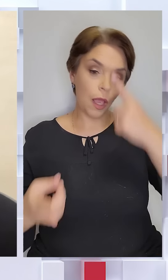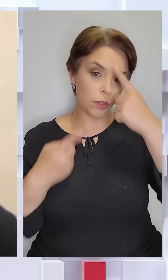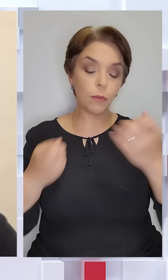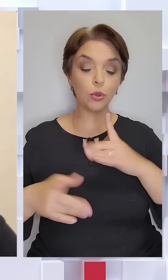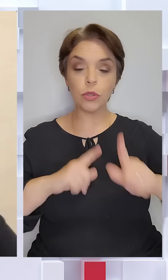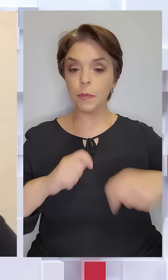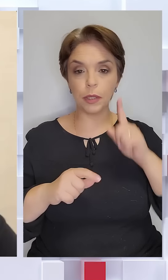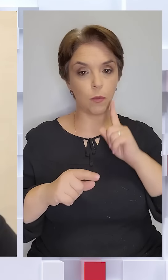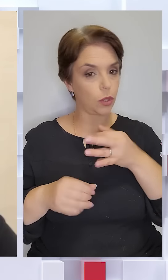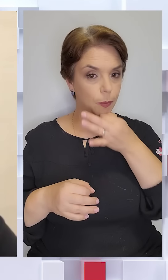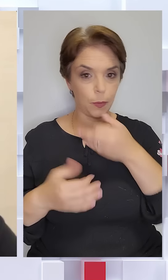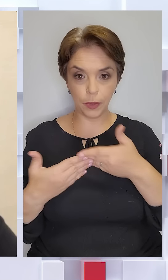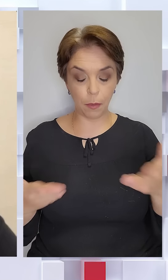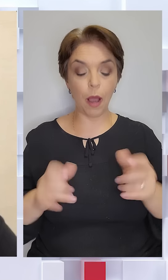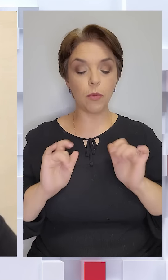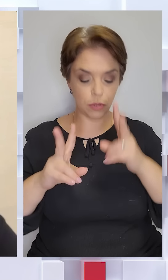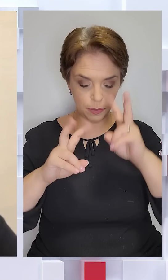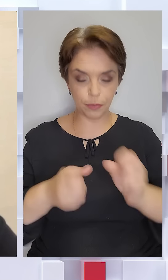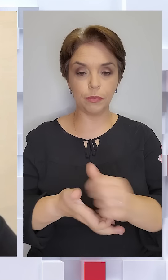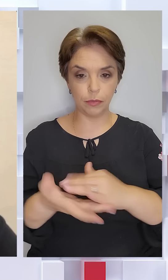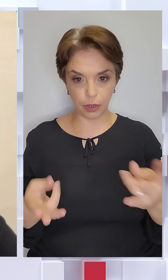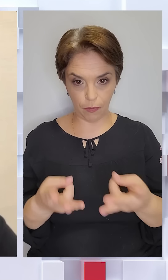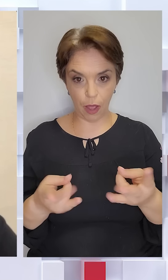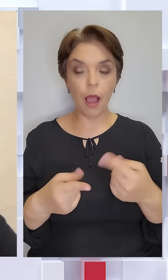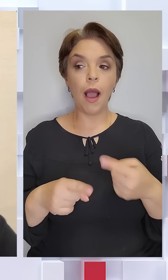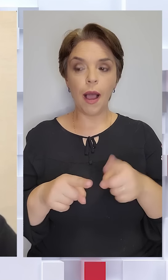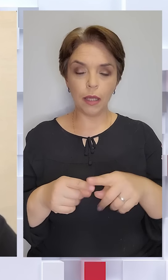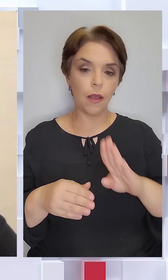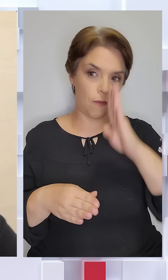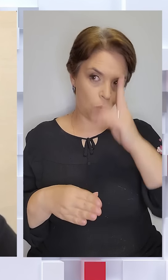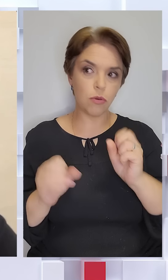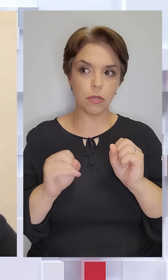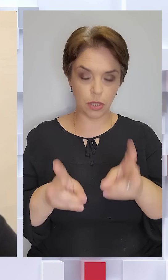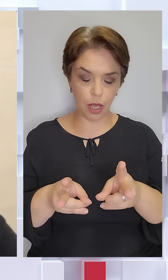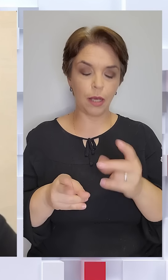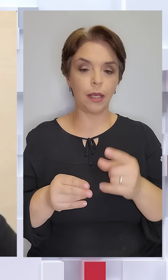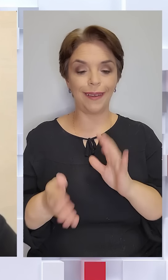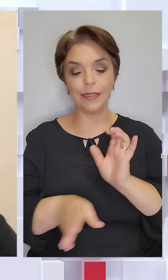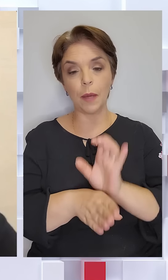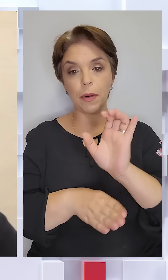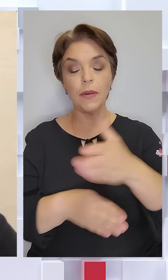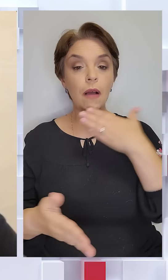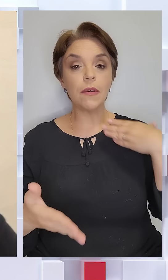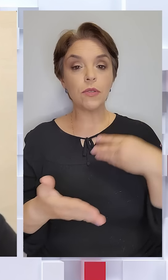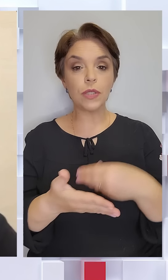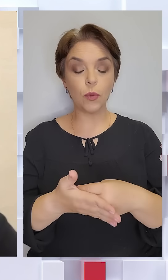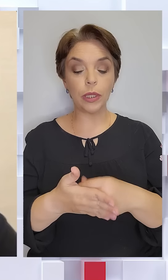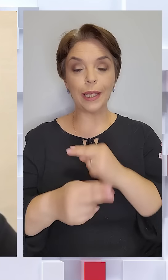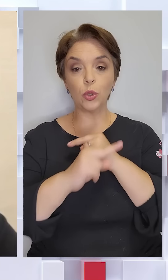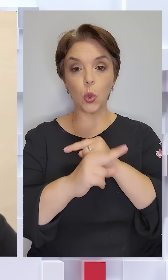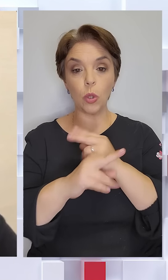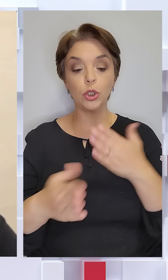Інформації щодо збитків немає, ще процес триває, але дійсно він ворог, як і направляв свої